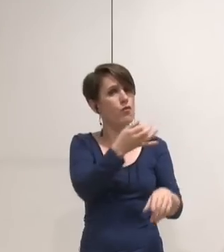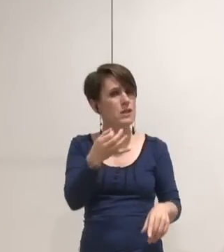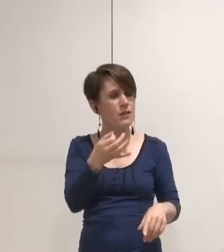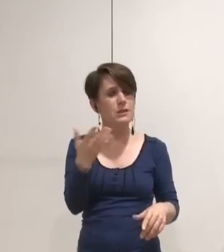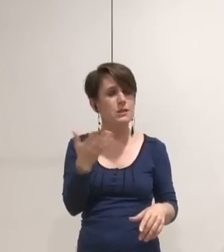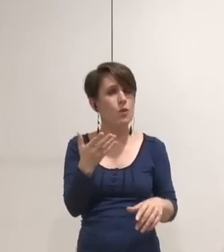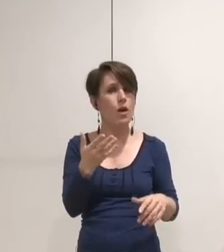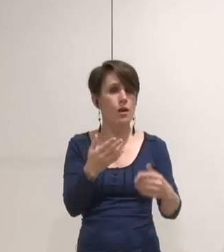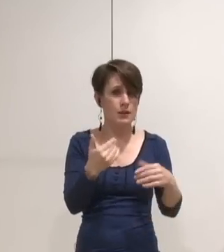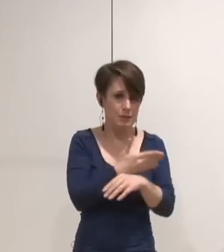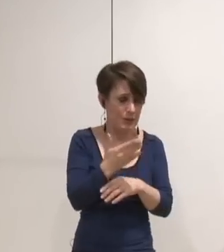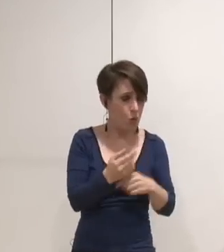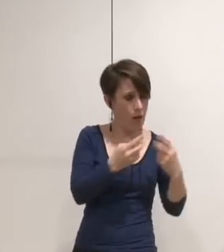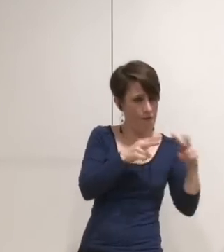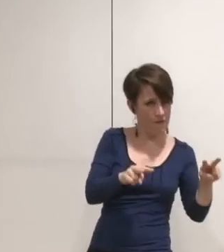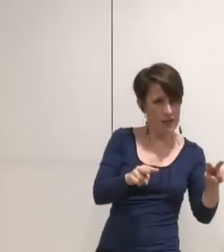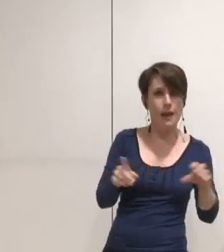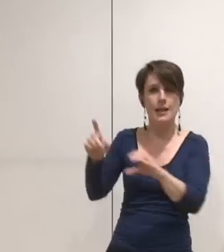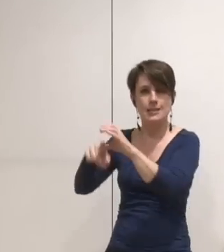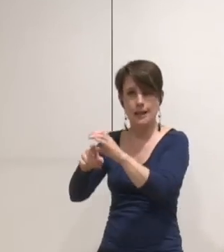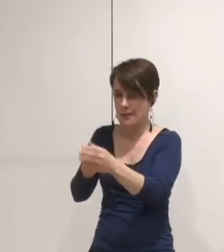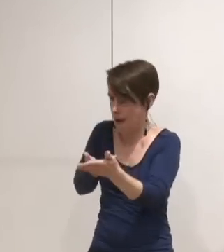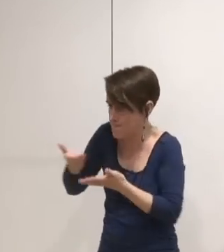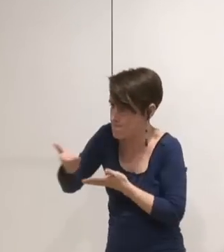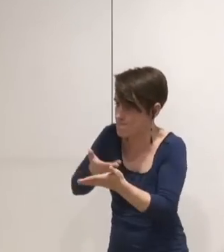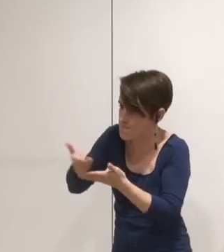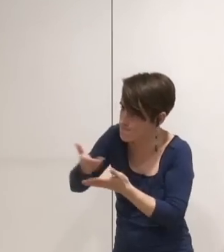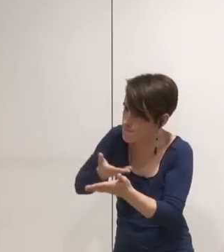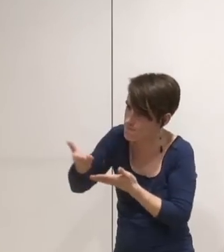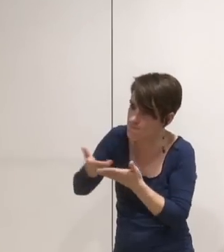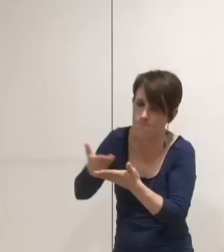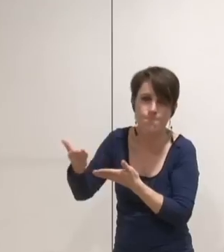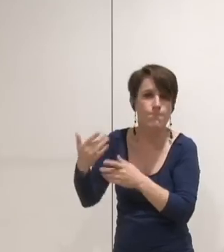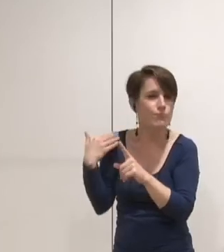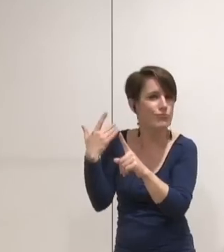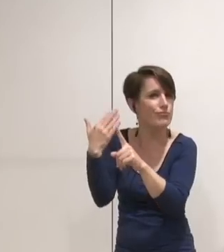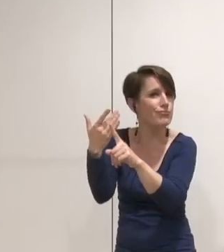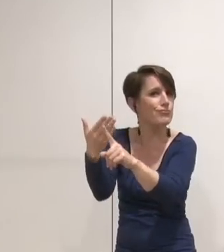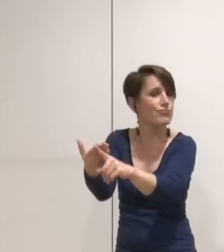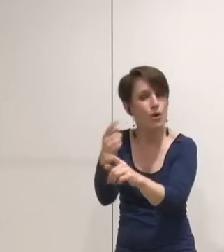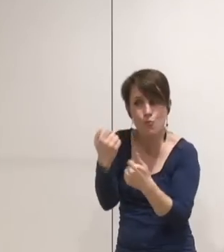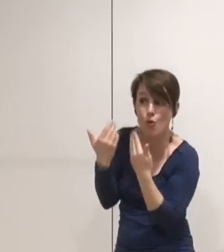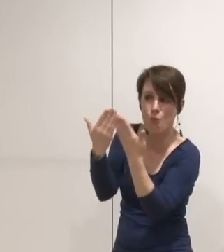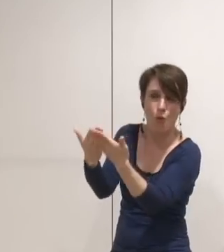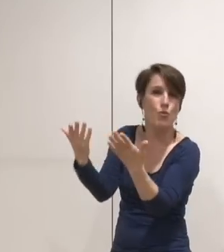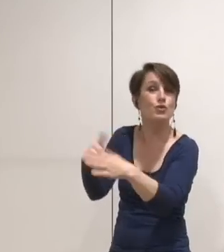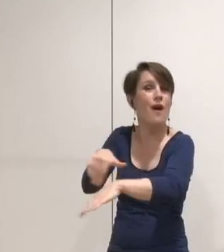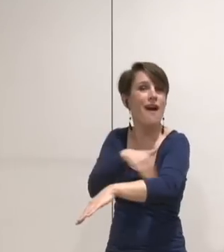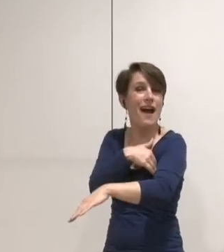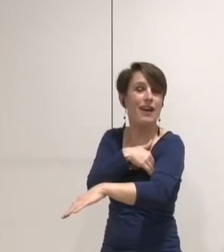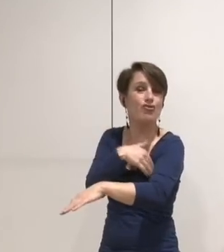ville et l'intersyndicale sur la proposition qui que vous avez faite aux agents d'intégrer cette